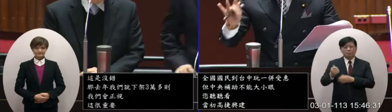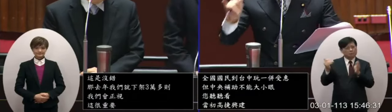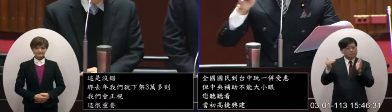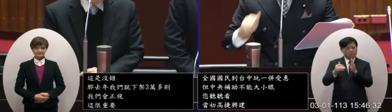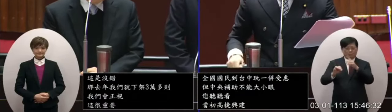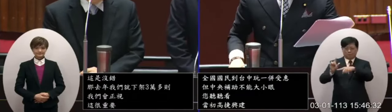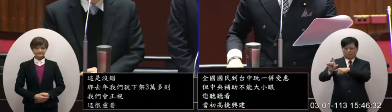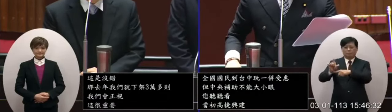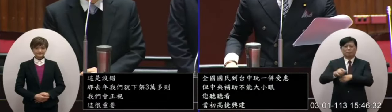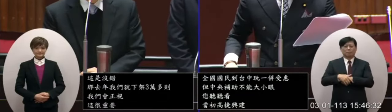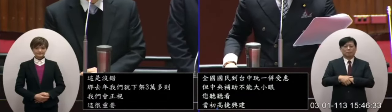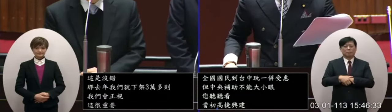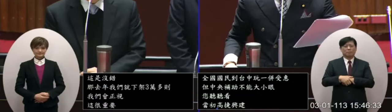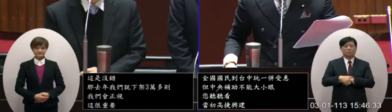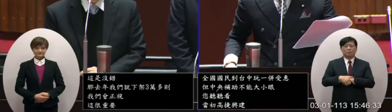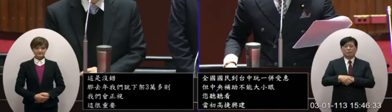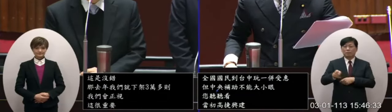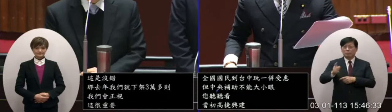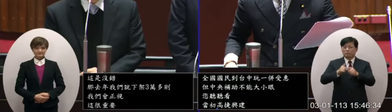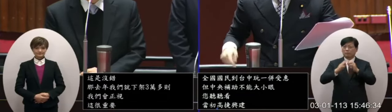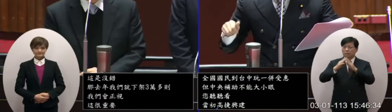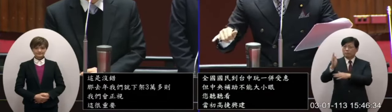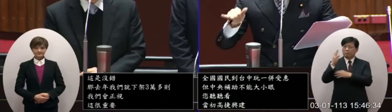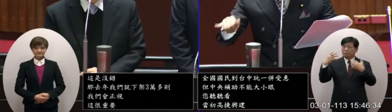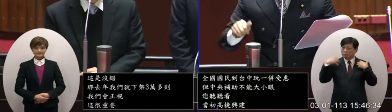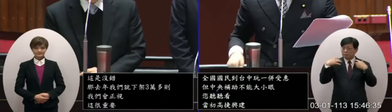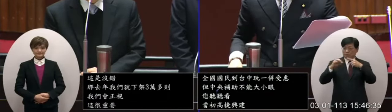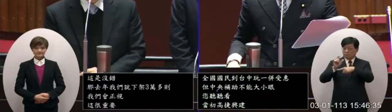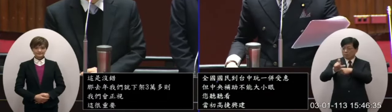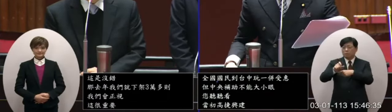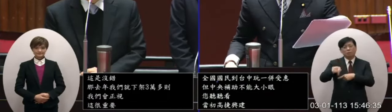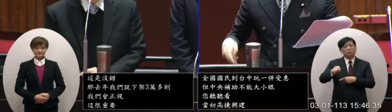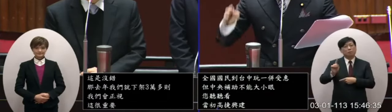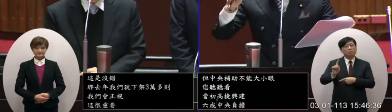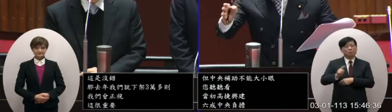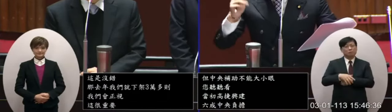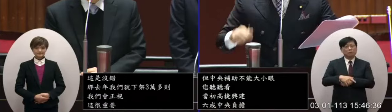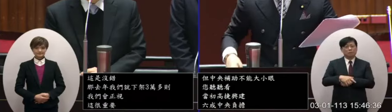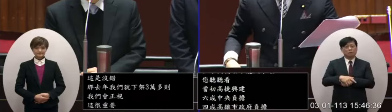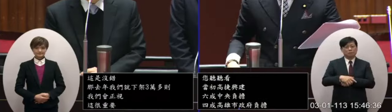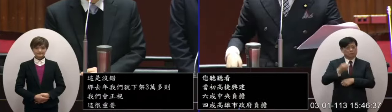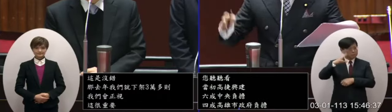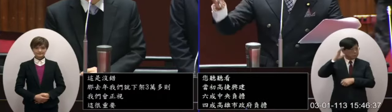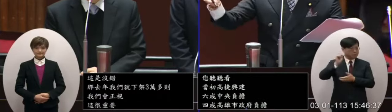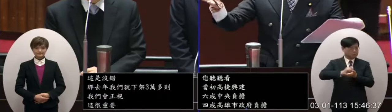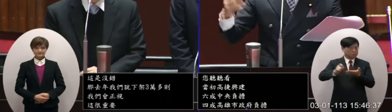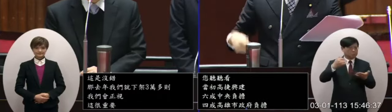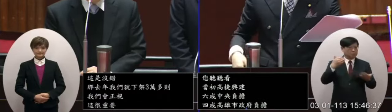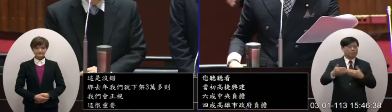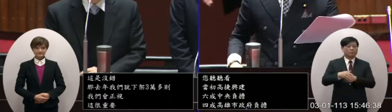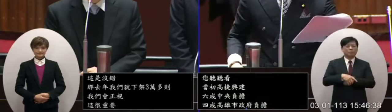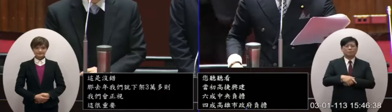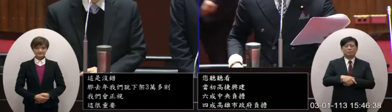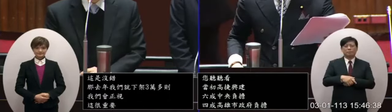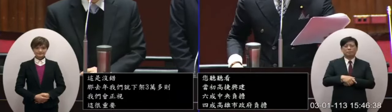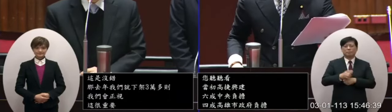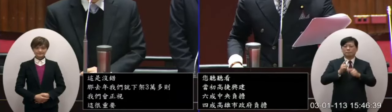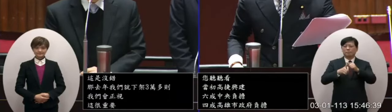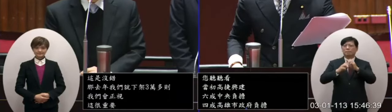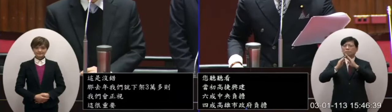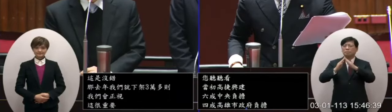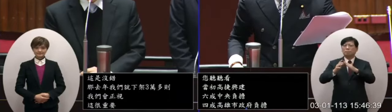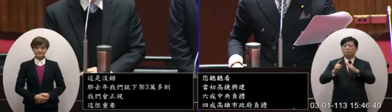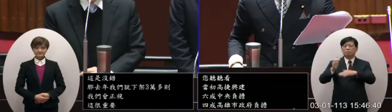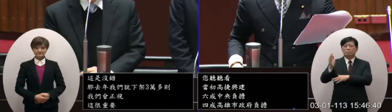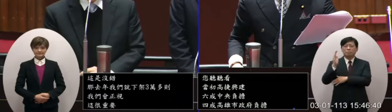近60%。要台中市政府负担60%的理由，新闻都有写，都有指出，台中市